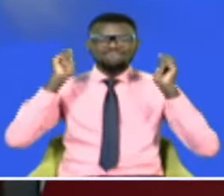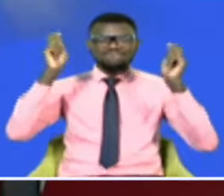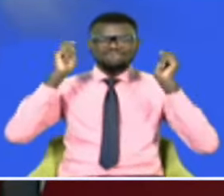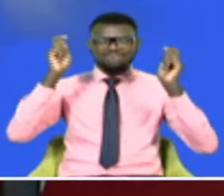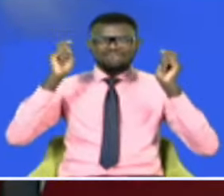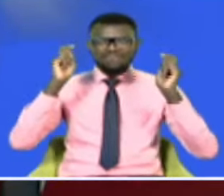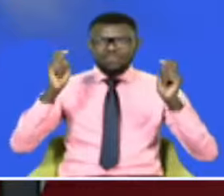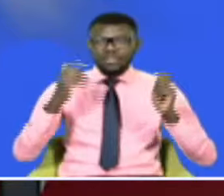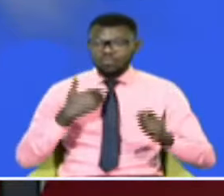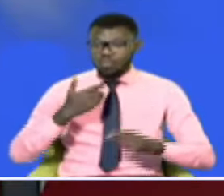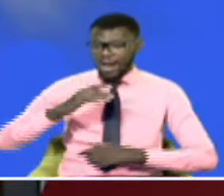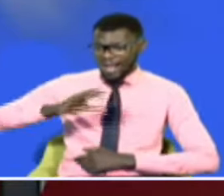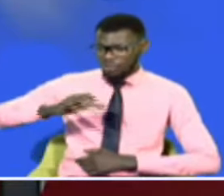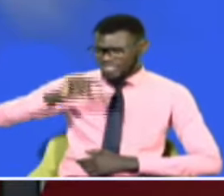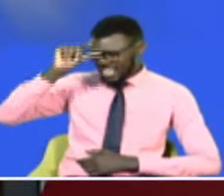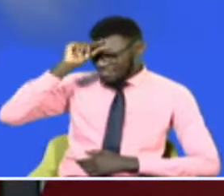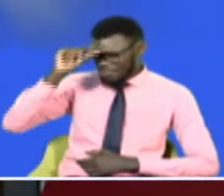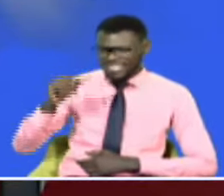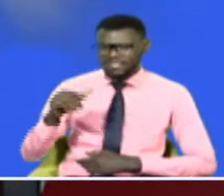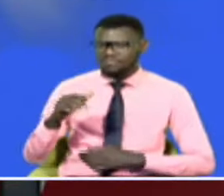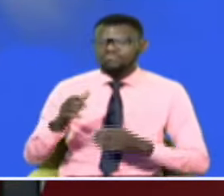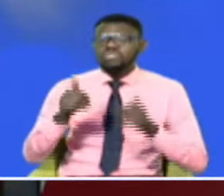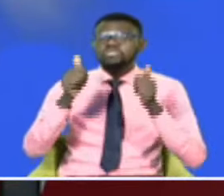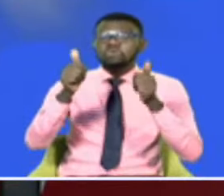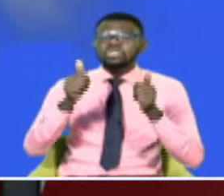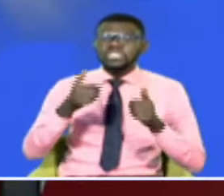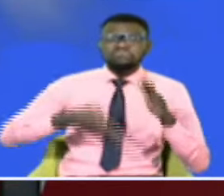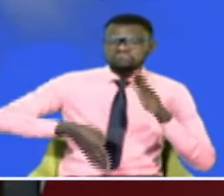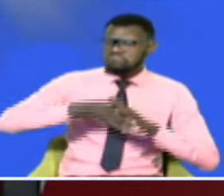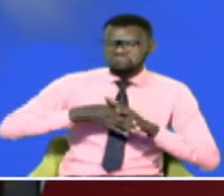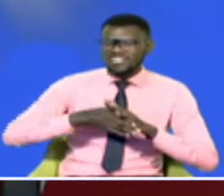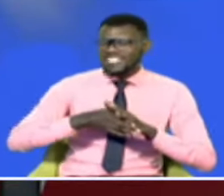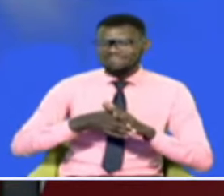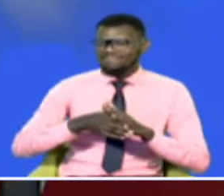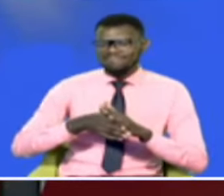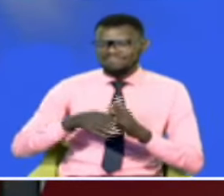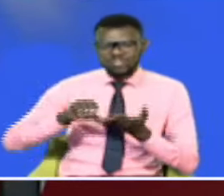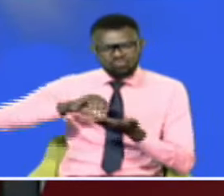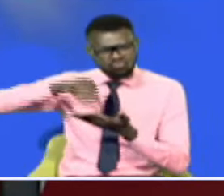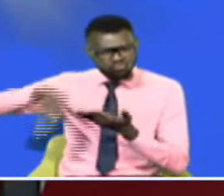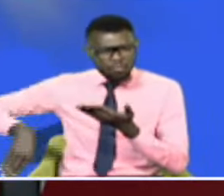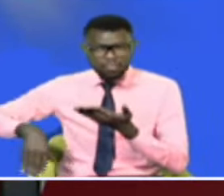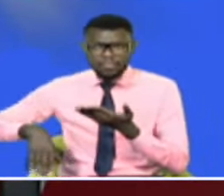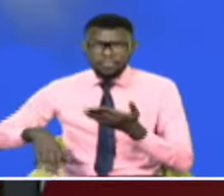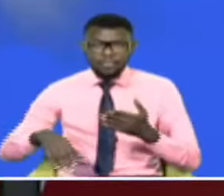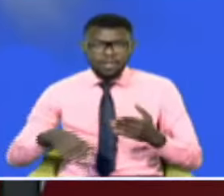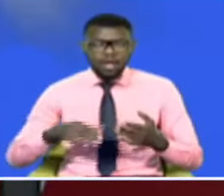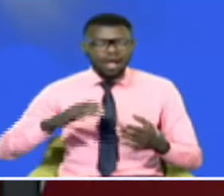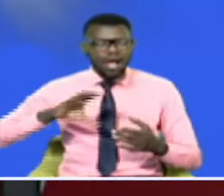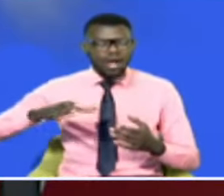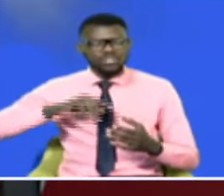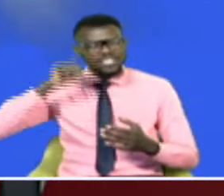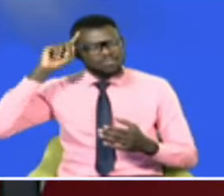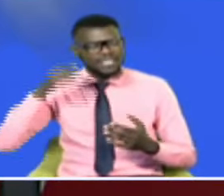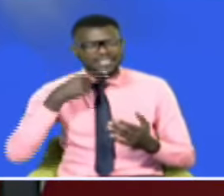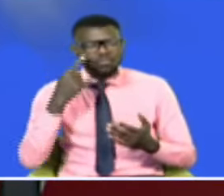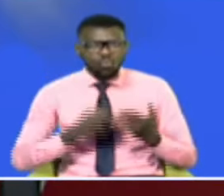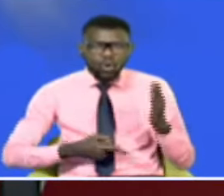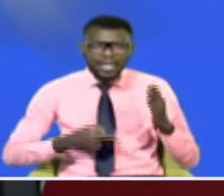kaunti iondoe ilani waliotoa ya kuwaondoa. Kulingana na serikali ya kaunti, idadi ya wafanyabiashara